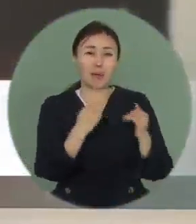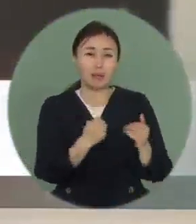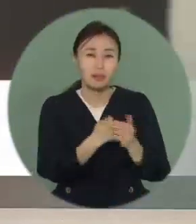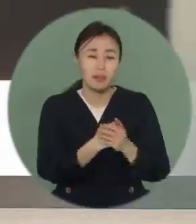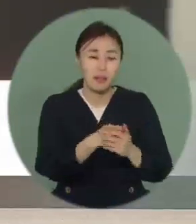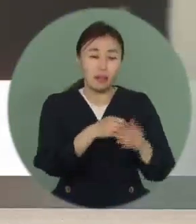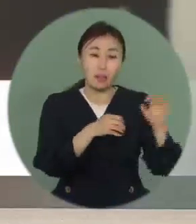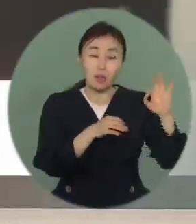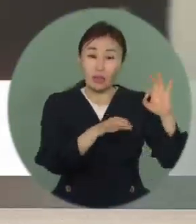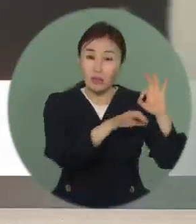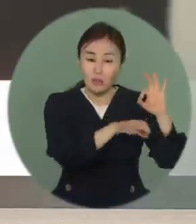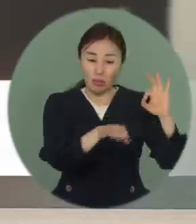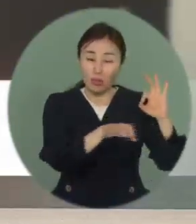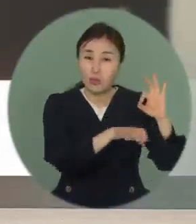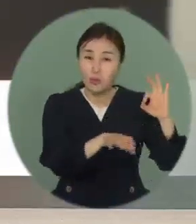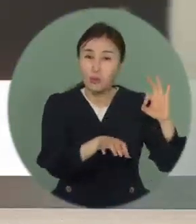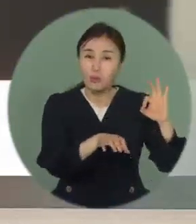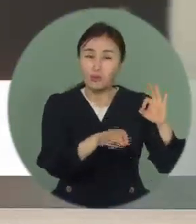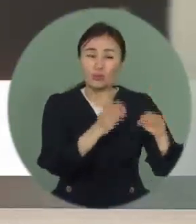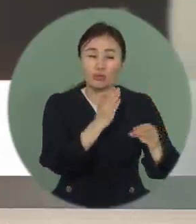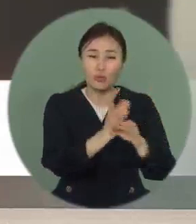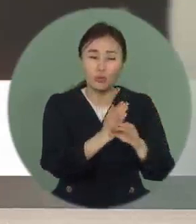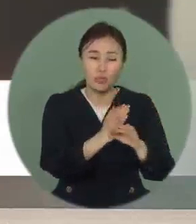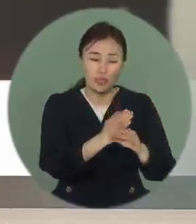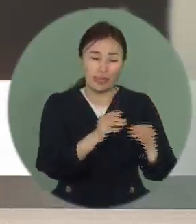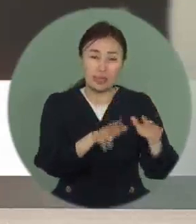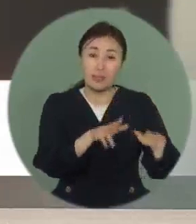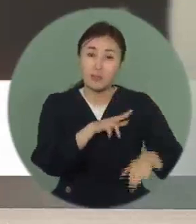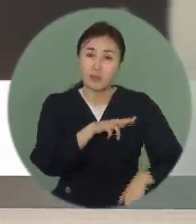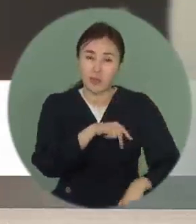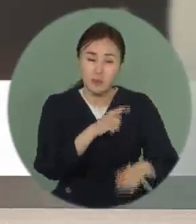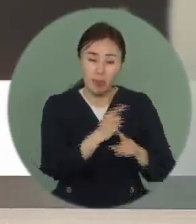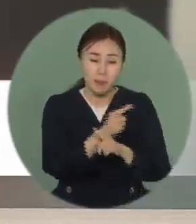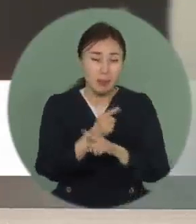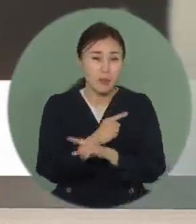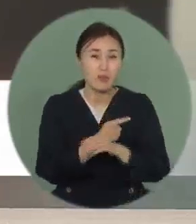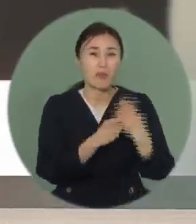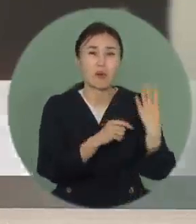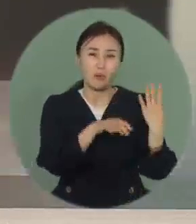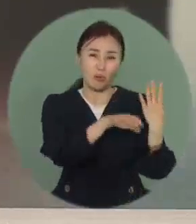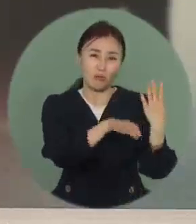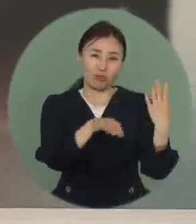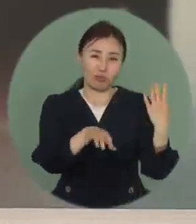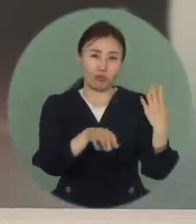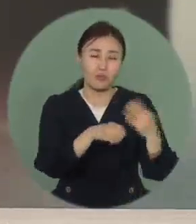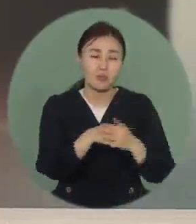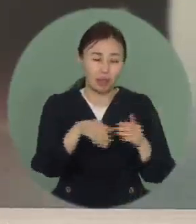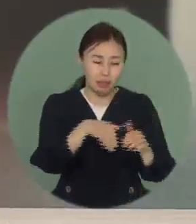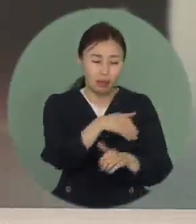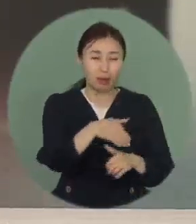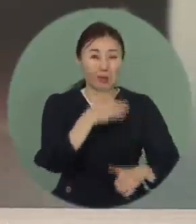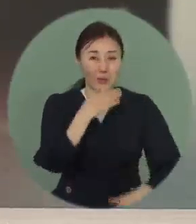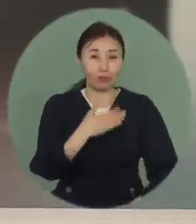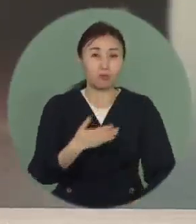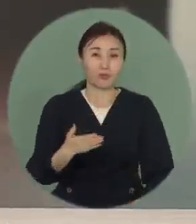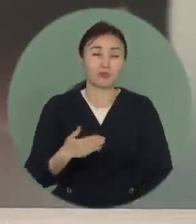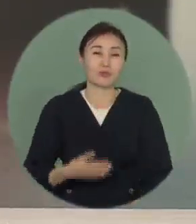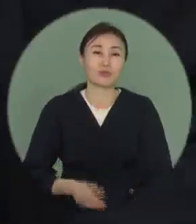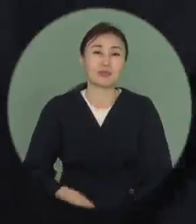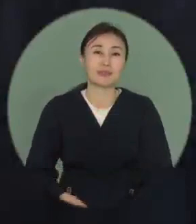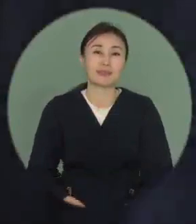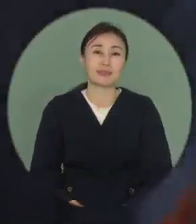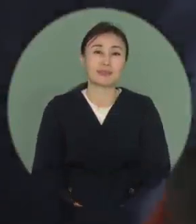개 선거구 가운데 현역 교체가 확정된 곳은 지금까지 네곳에 달합니다 김양훈 기자가 보도합니다